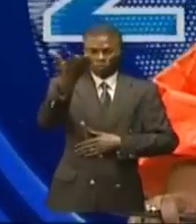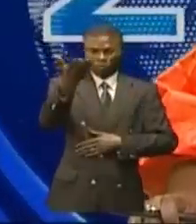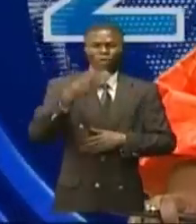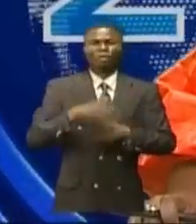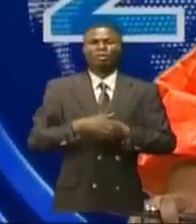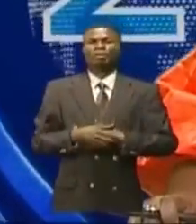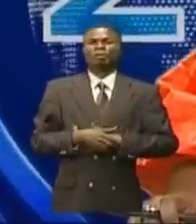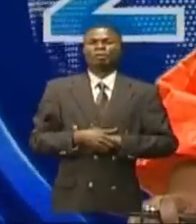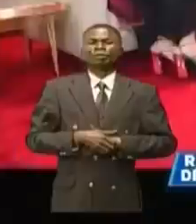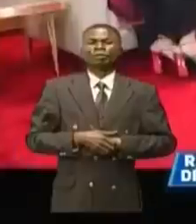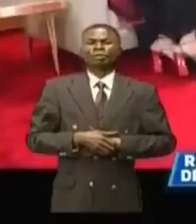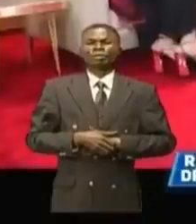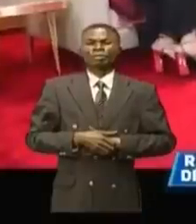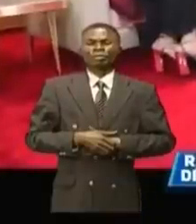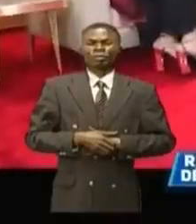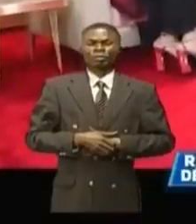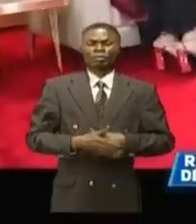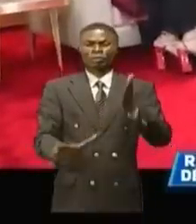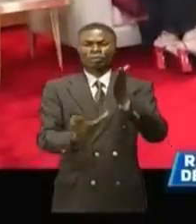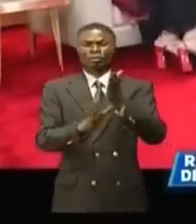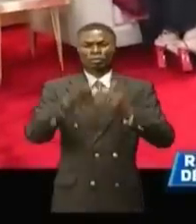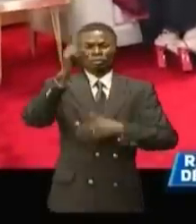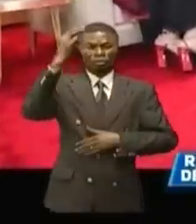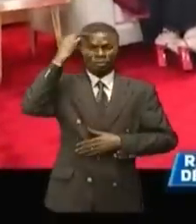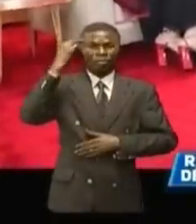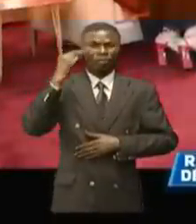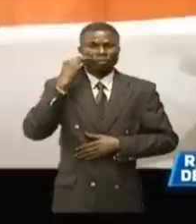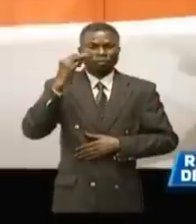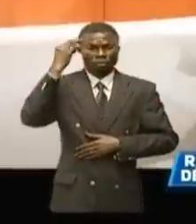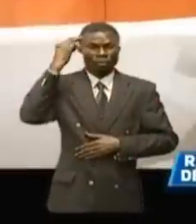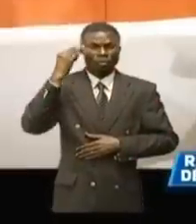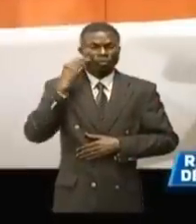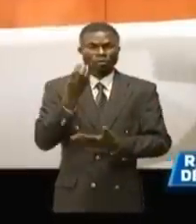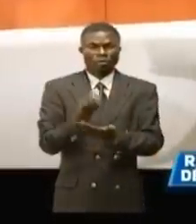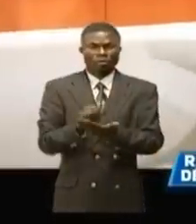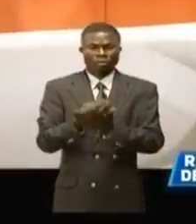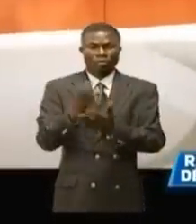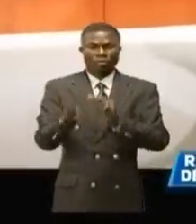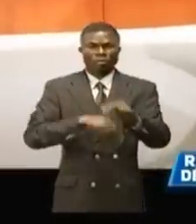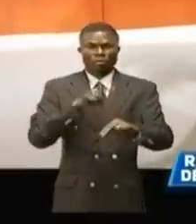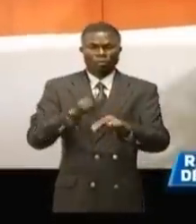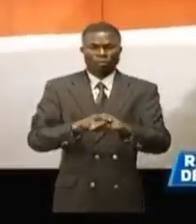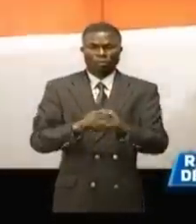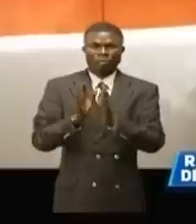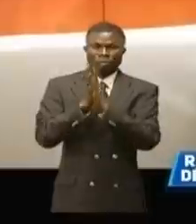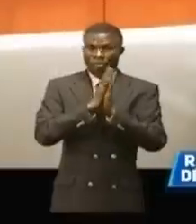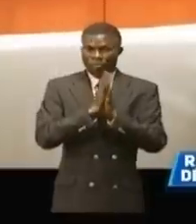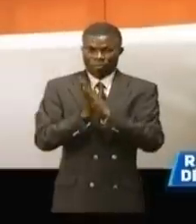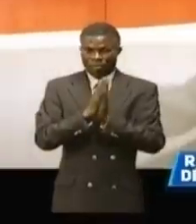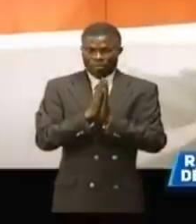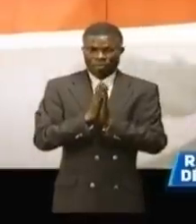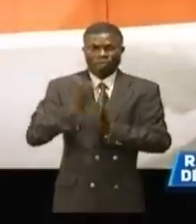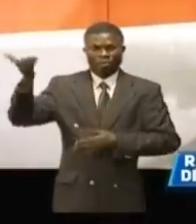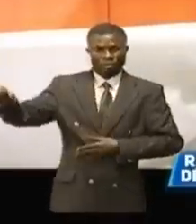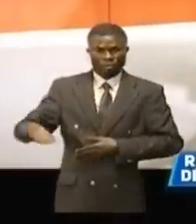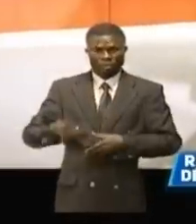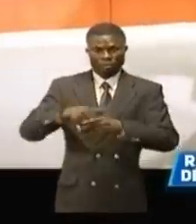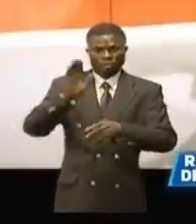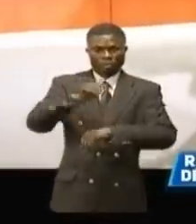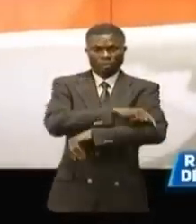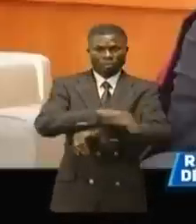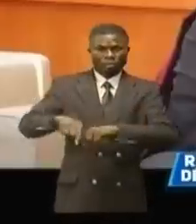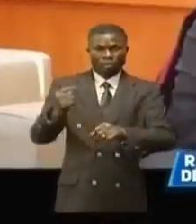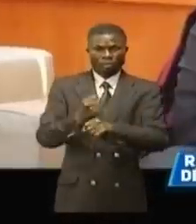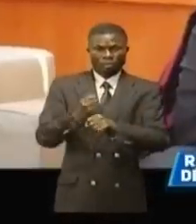Commissaire. Le vice-premier ministre, ministre de l'économie nationale, Vital Kamerhe, a reçu dans son cabinet